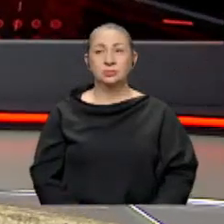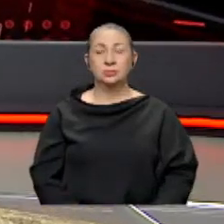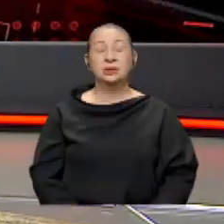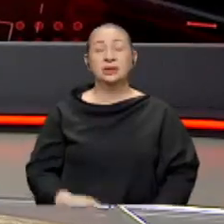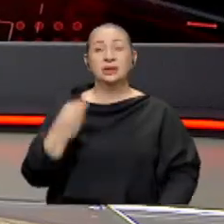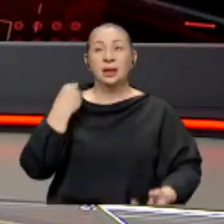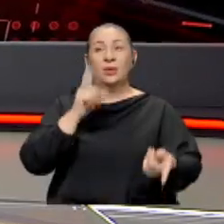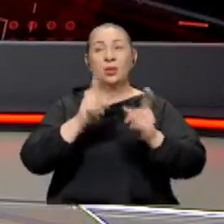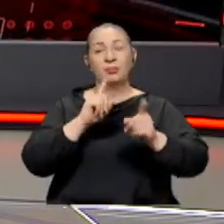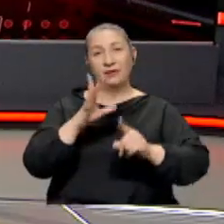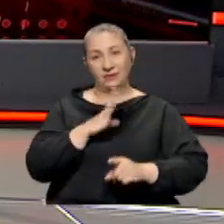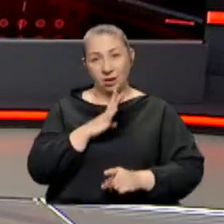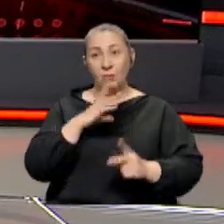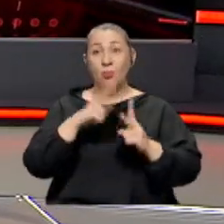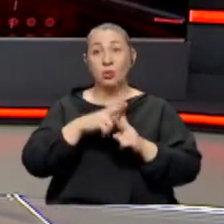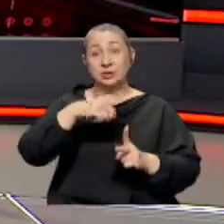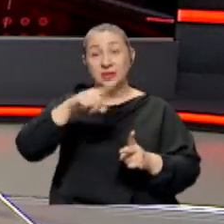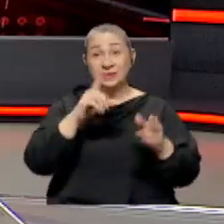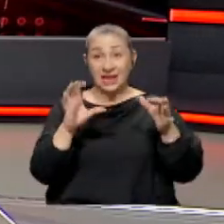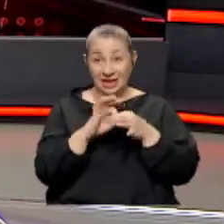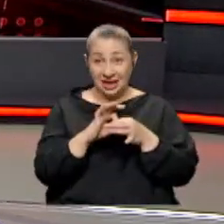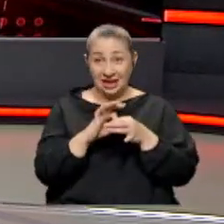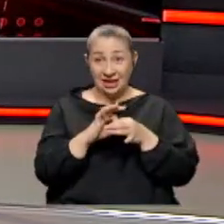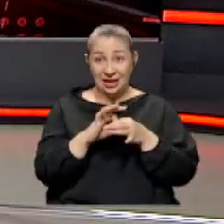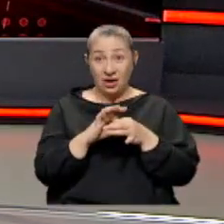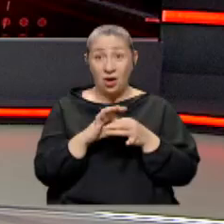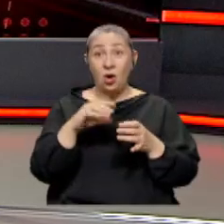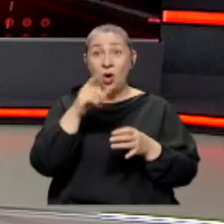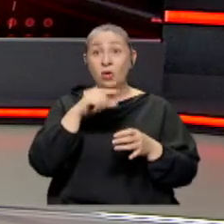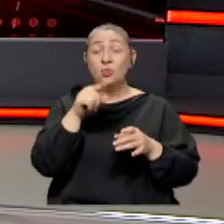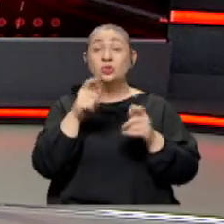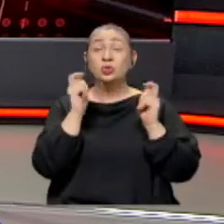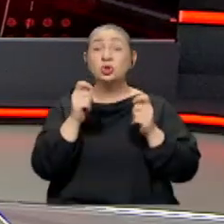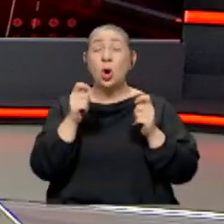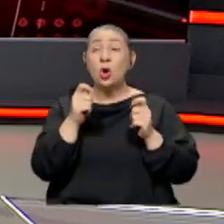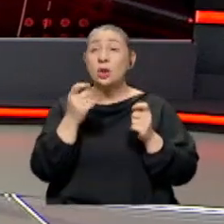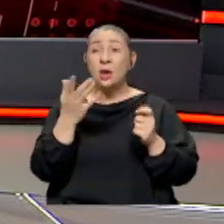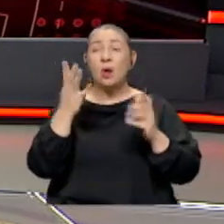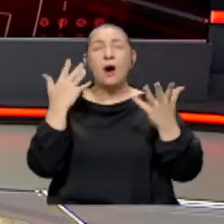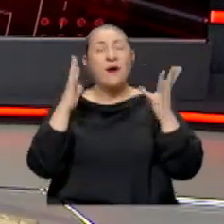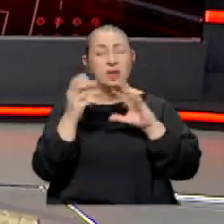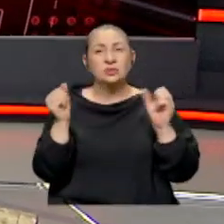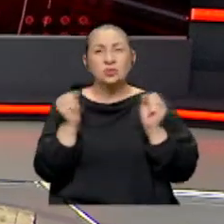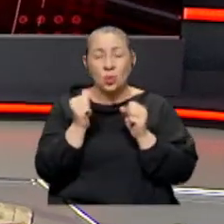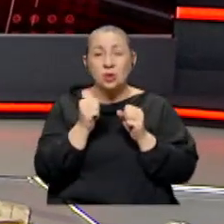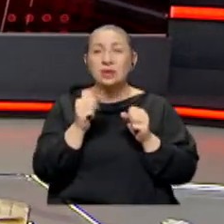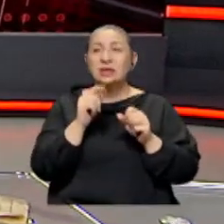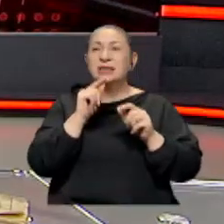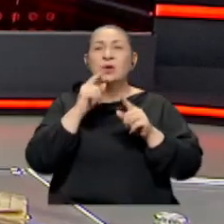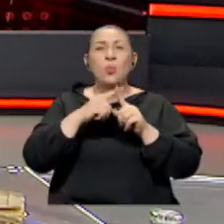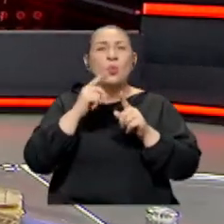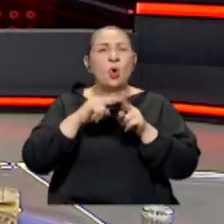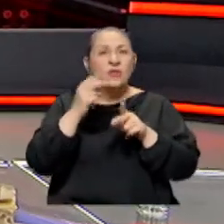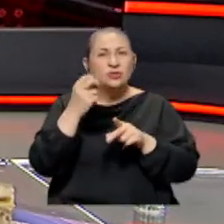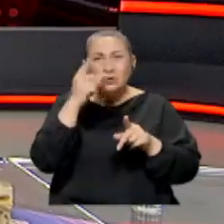en yeni bir yönetmelik var polislerimizi ilgilendiriyor onlarda bütün bu zor şartlarda bu hava koşullarında salgın